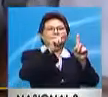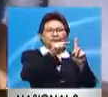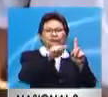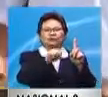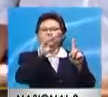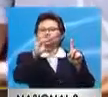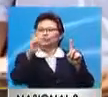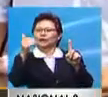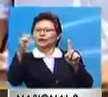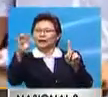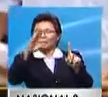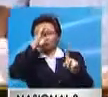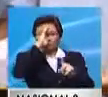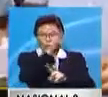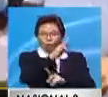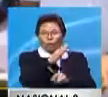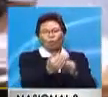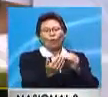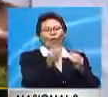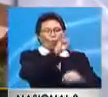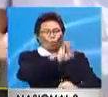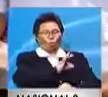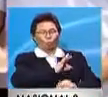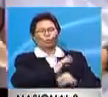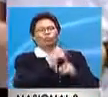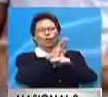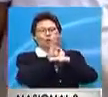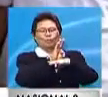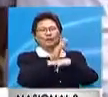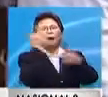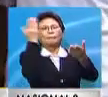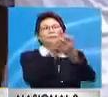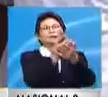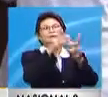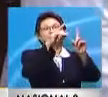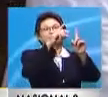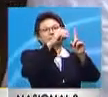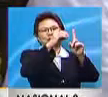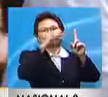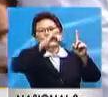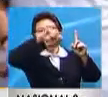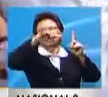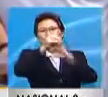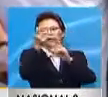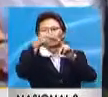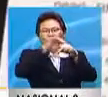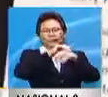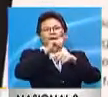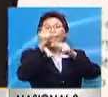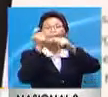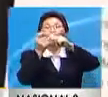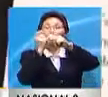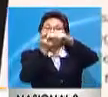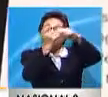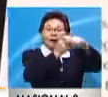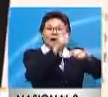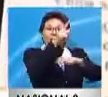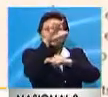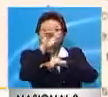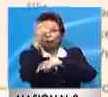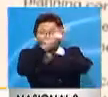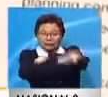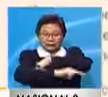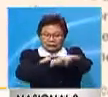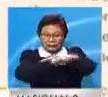tuj ekar yang didakwa memberikan lebihan untung komersial hampir R juta Kepada pemaju katanya alasan exco kerajaan